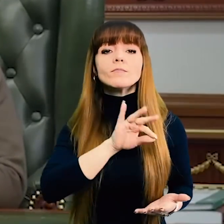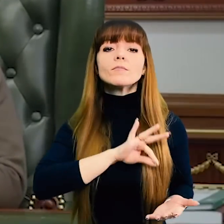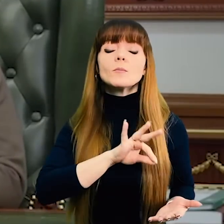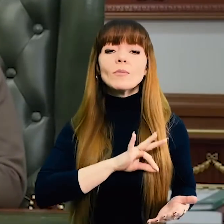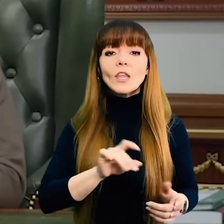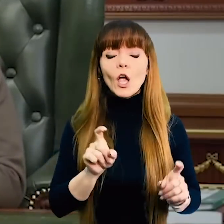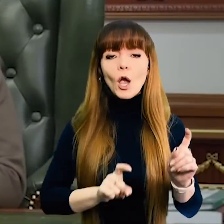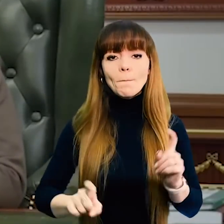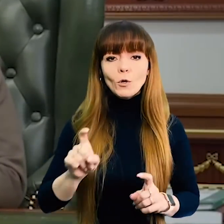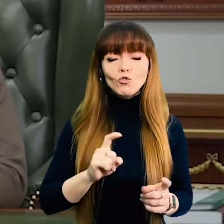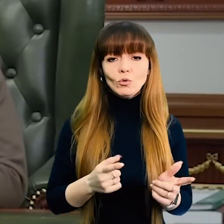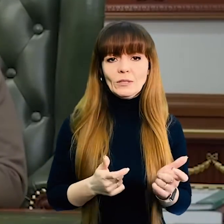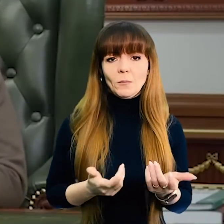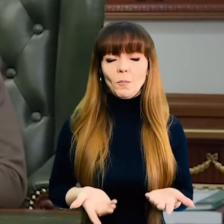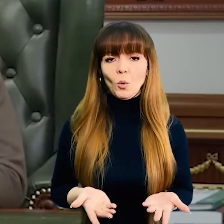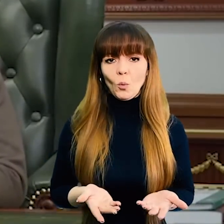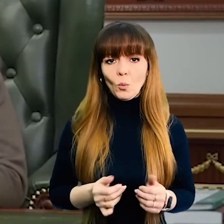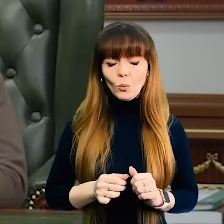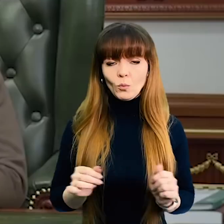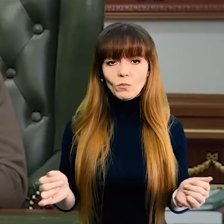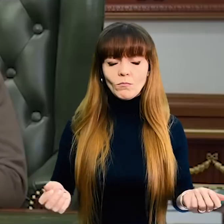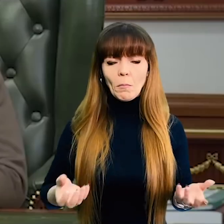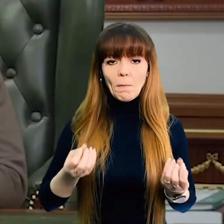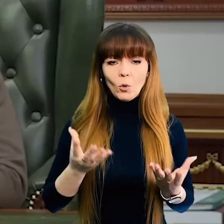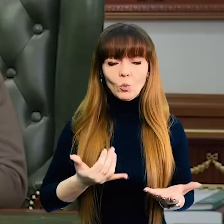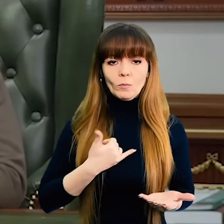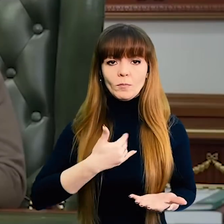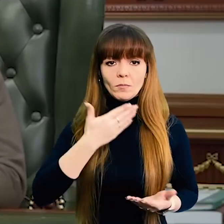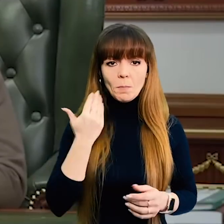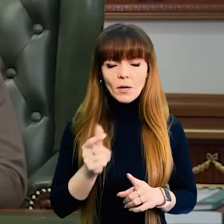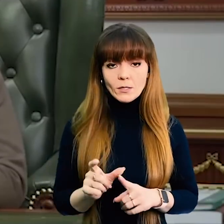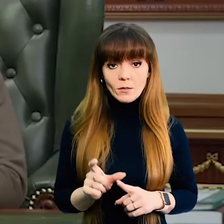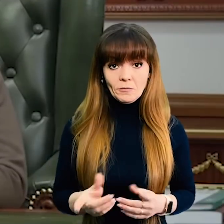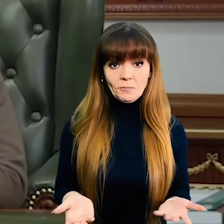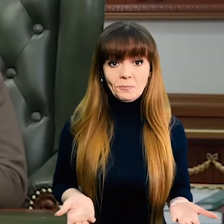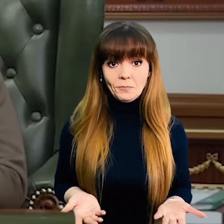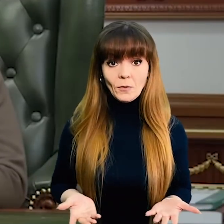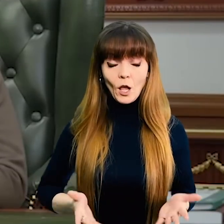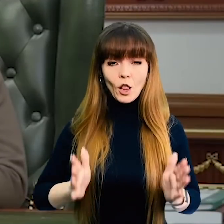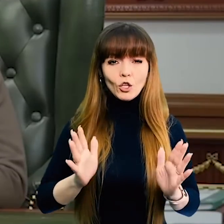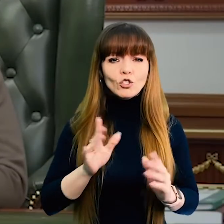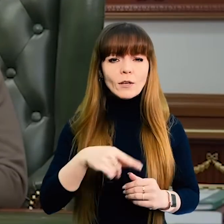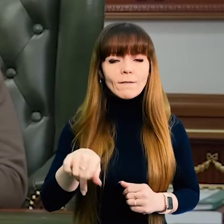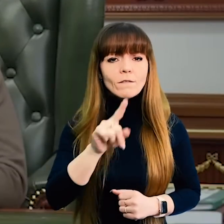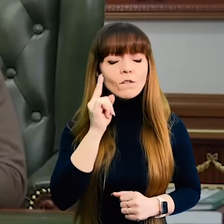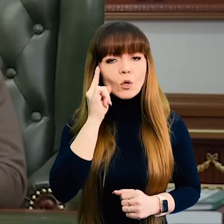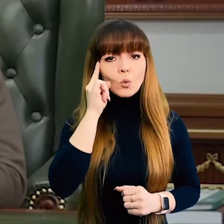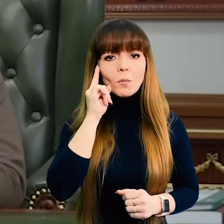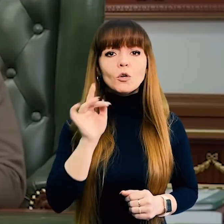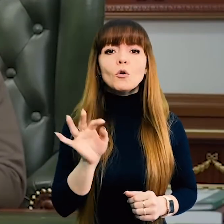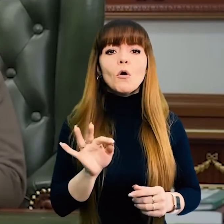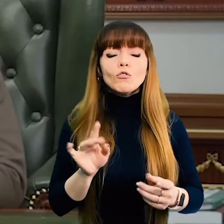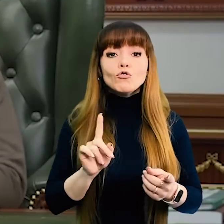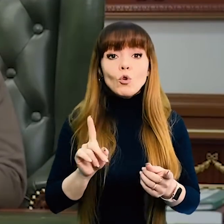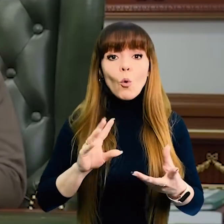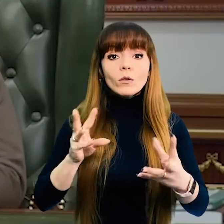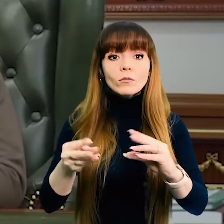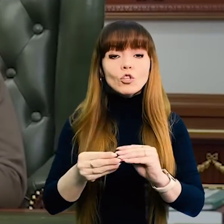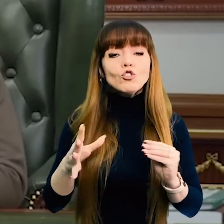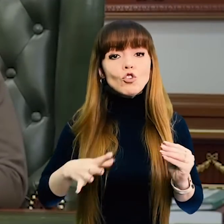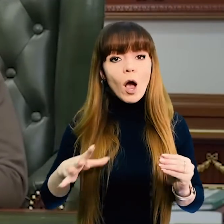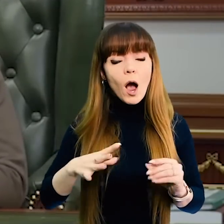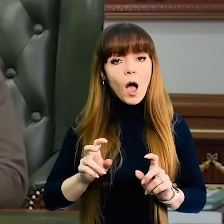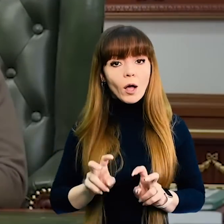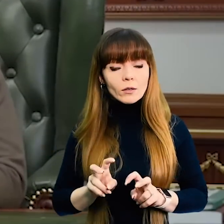Росія застосує хімічну зброю. Просто немає слів. Лише вдумайтесь, до чого це